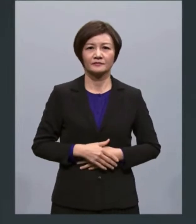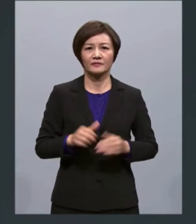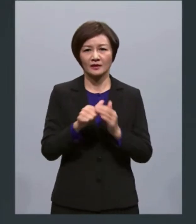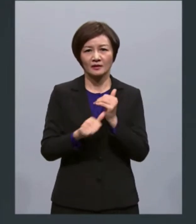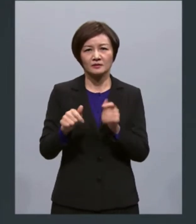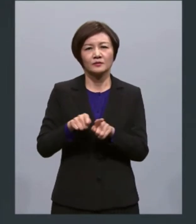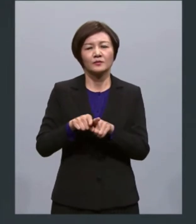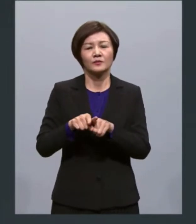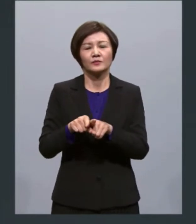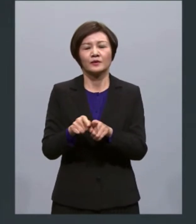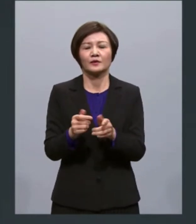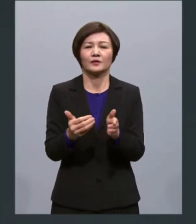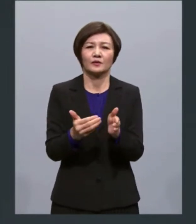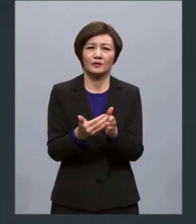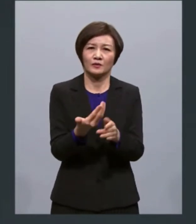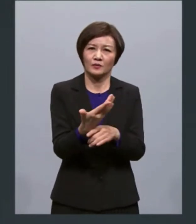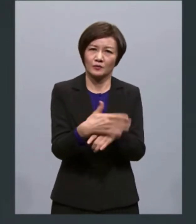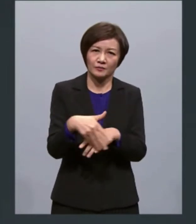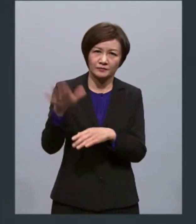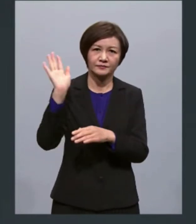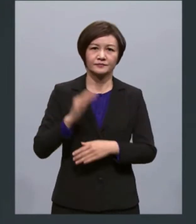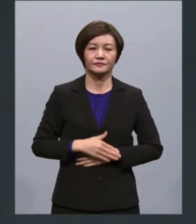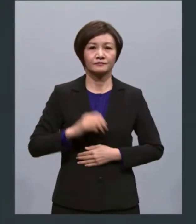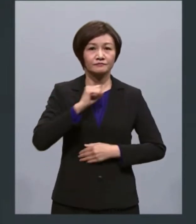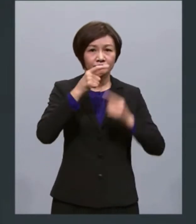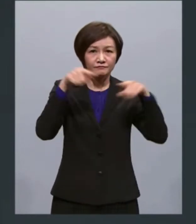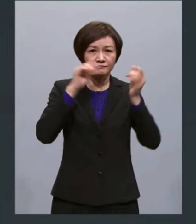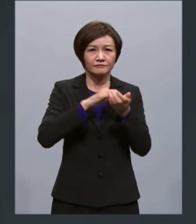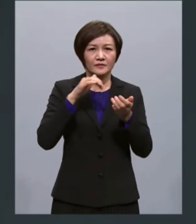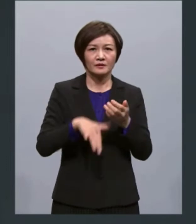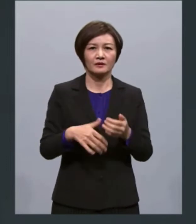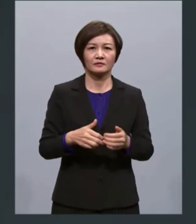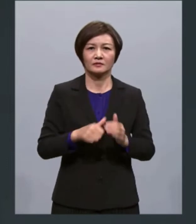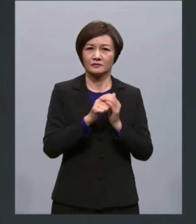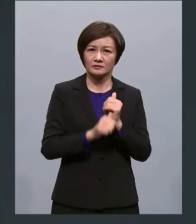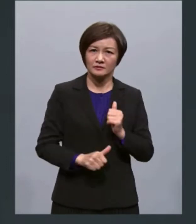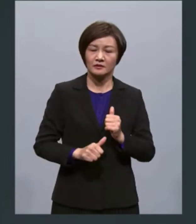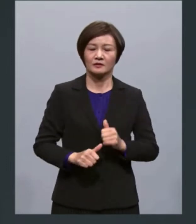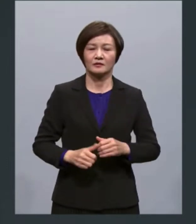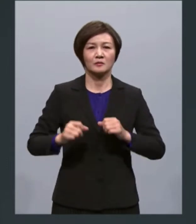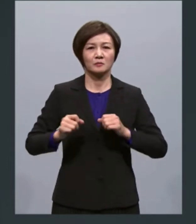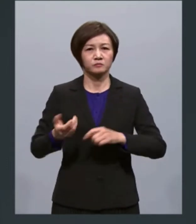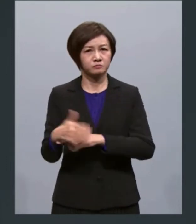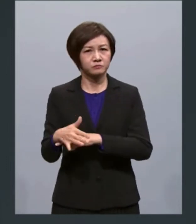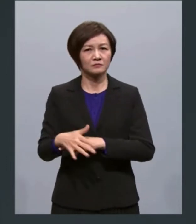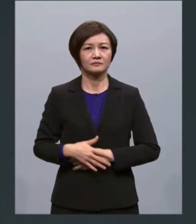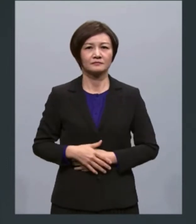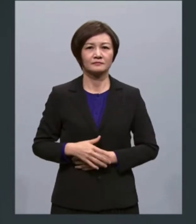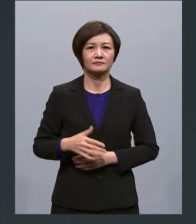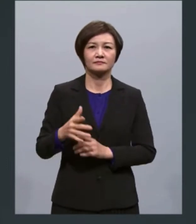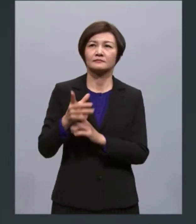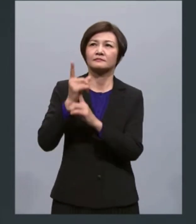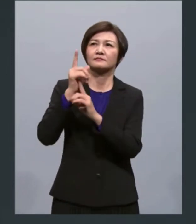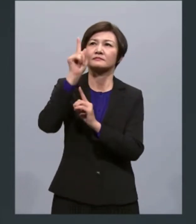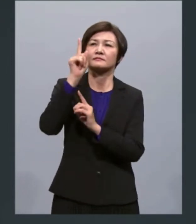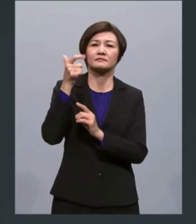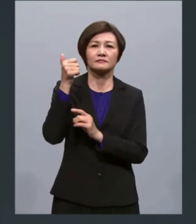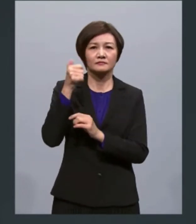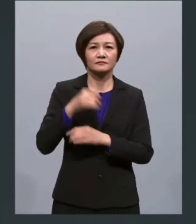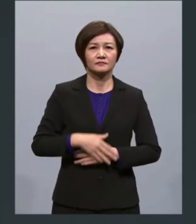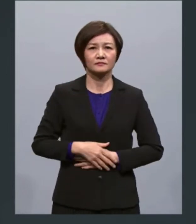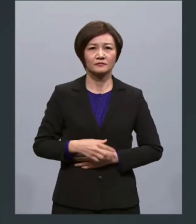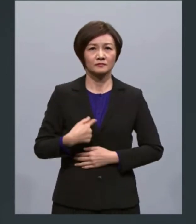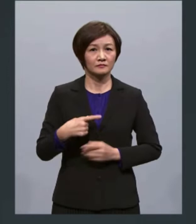完最后一程。在台大医院，我看尽了生离死别，但是我也感谢上苍，他没有让我丧失